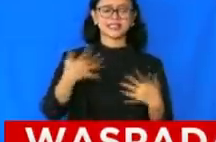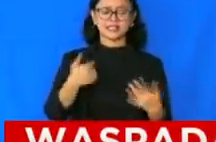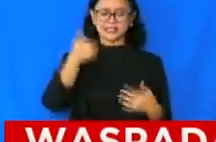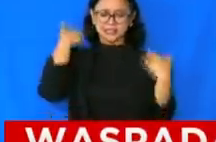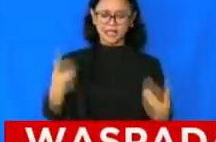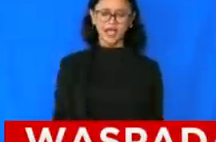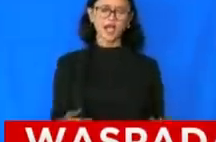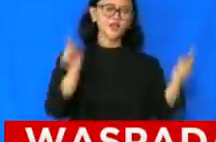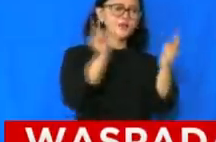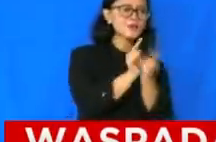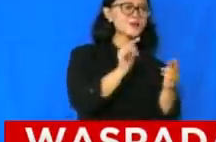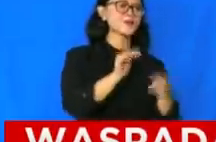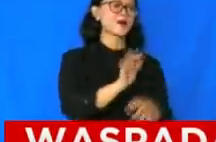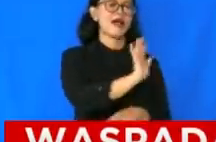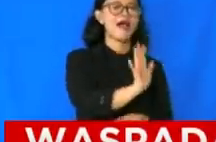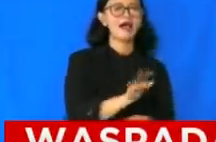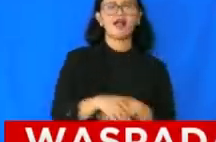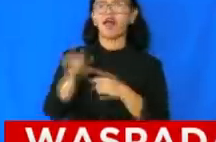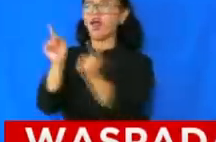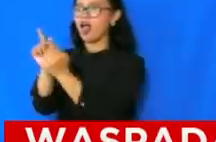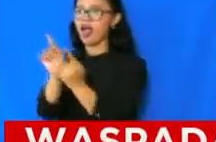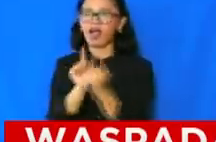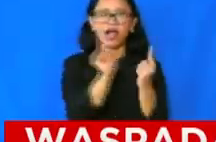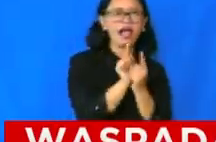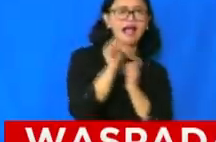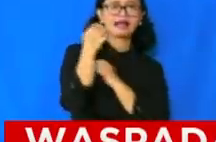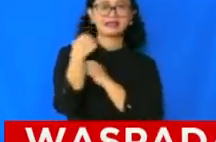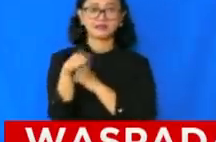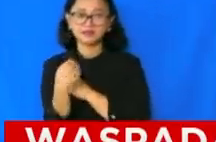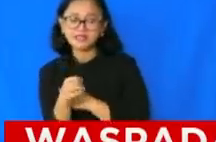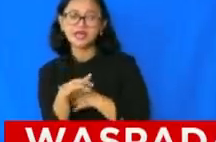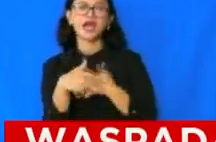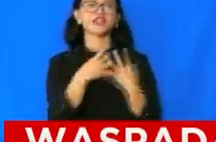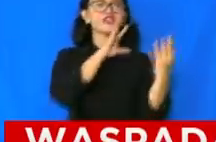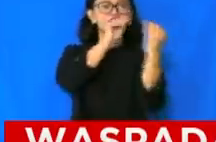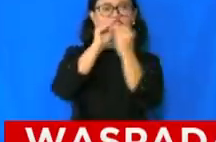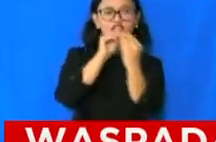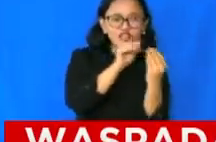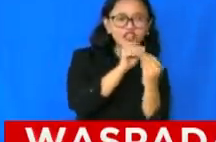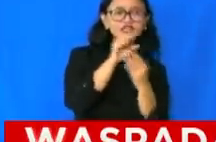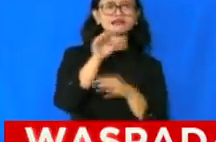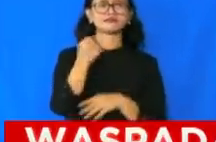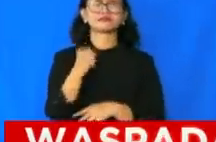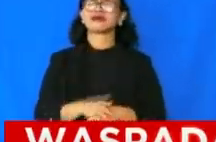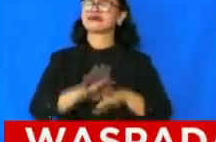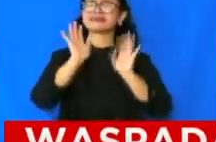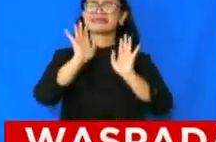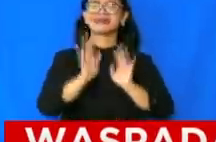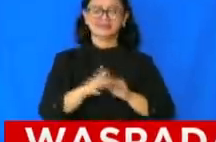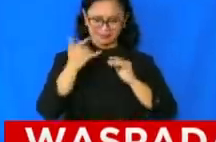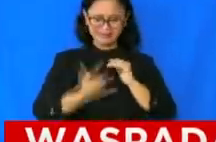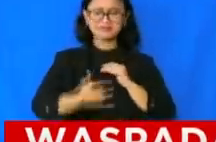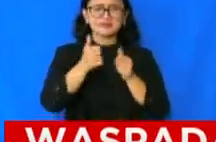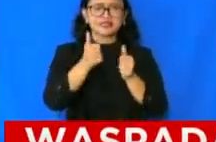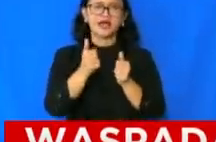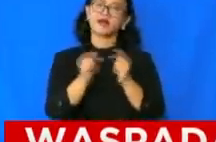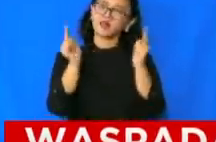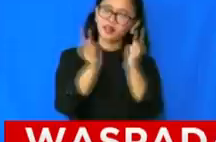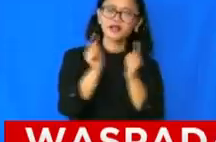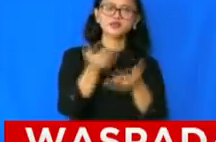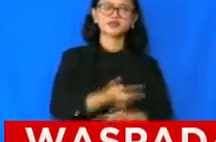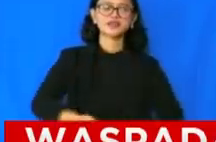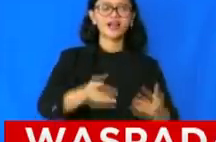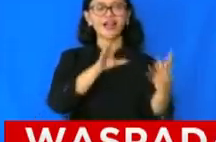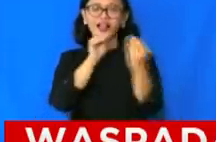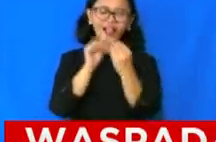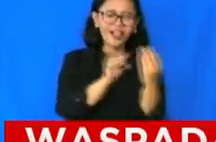saudara saya tidak boleh ketemu orang tua saya tidak boleh bicara sama anak saya ndak tetap kontak sosial